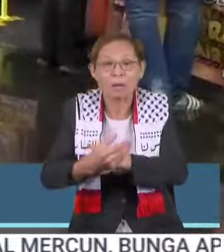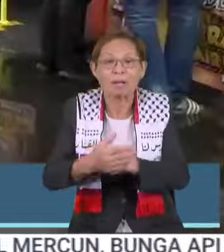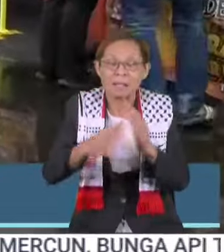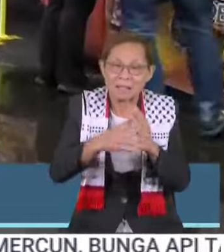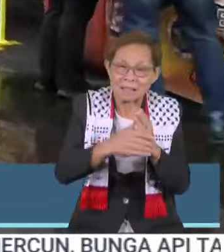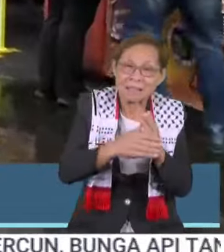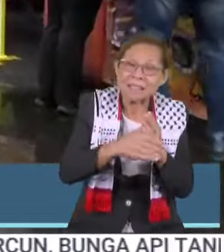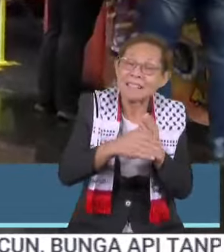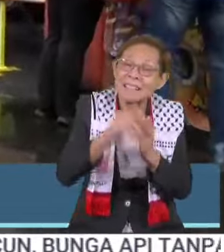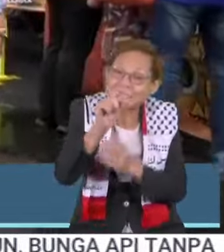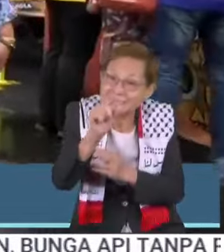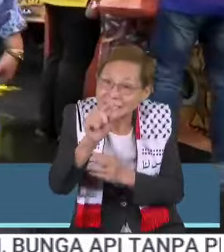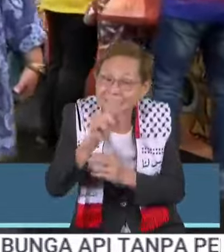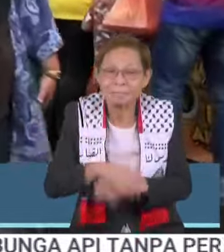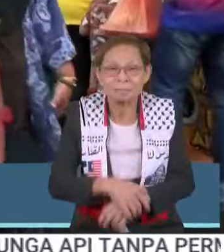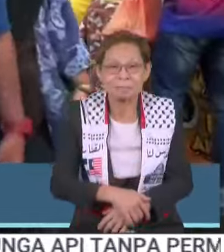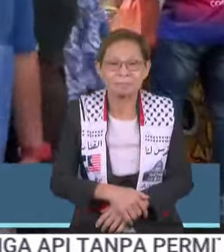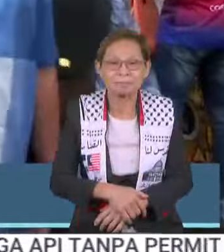ikan bilis,